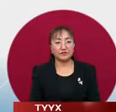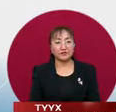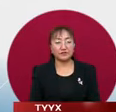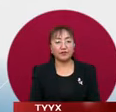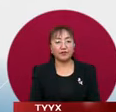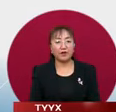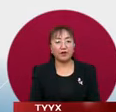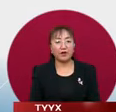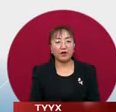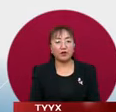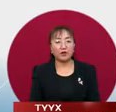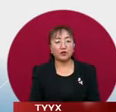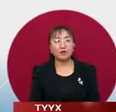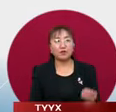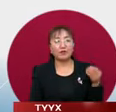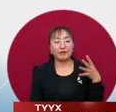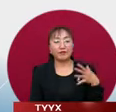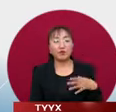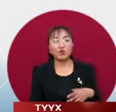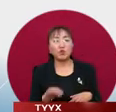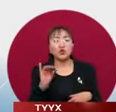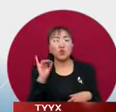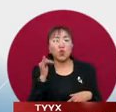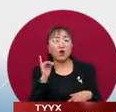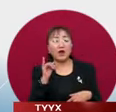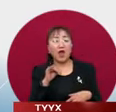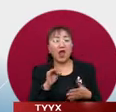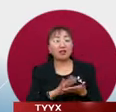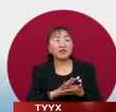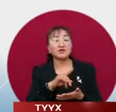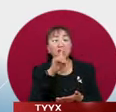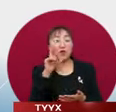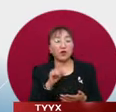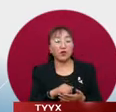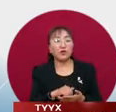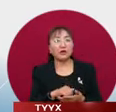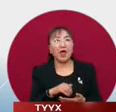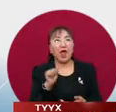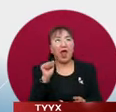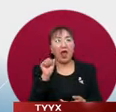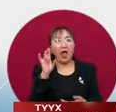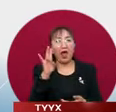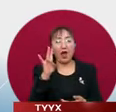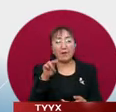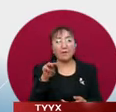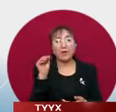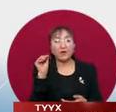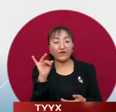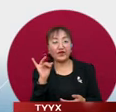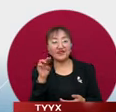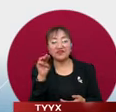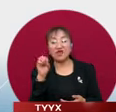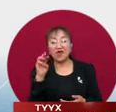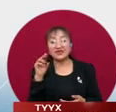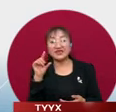За мөн юугаараа алдартай вэ гэхээр грек маань амфитеатраараа алдартай байх нэ. За амфитеатр гэдэг